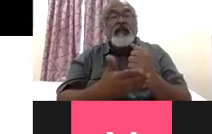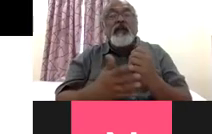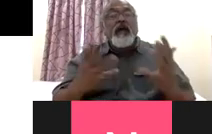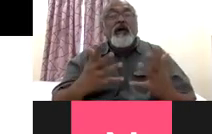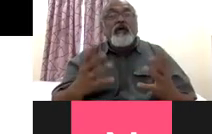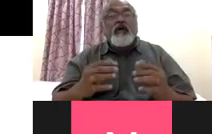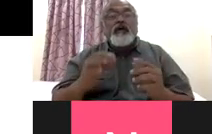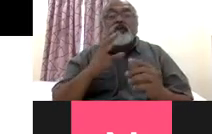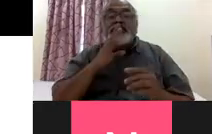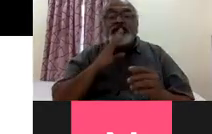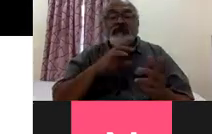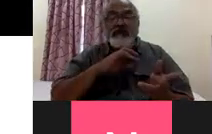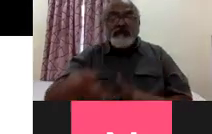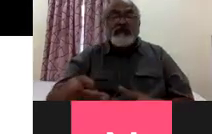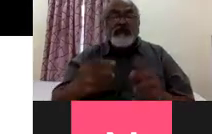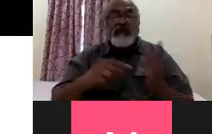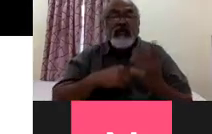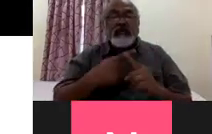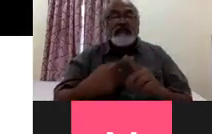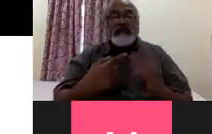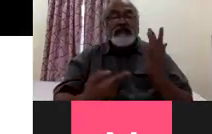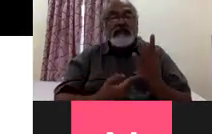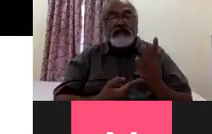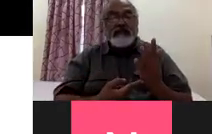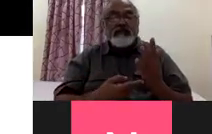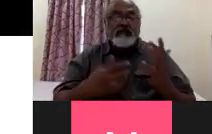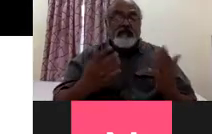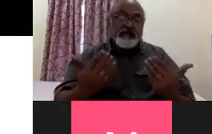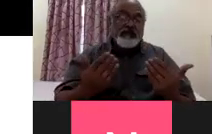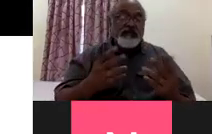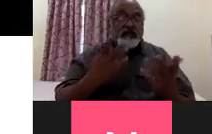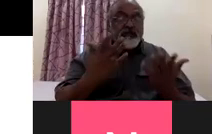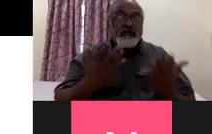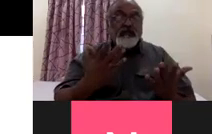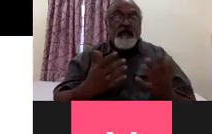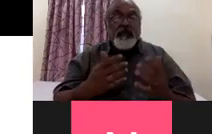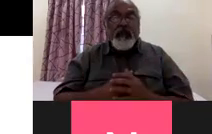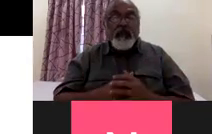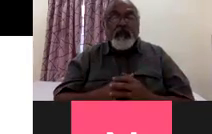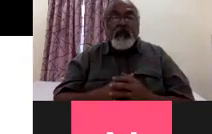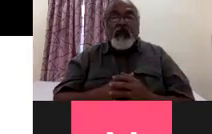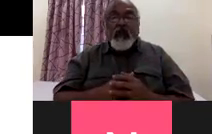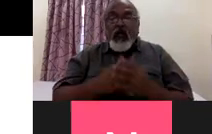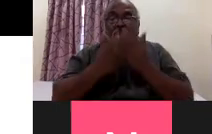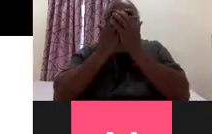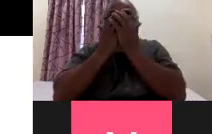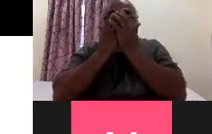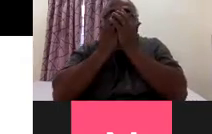पूजा इज सेइंग स्पीच टू टेक्स्ट ट्रांसलेशन. ठीक शुभम आप कुछ कह रहे थे. ओके आई विल कम टू दैट. सर द थिंग इज कि